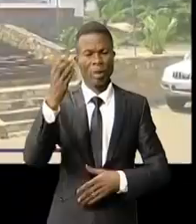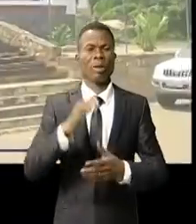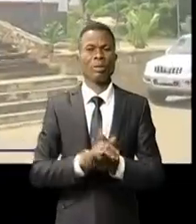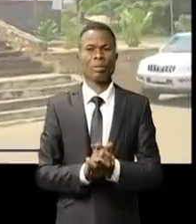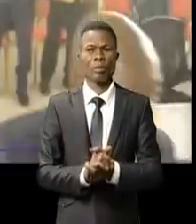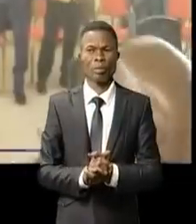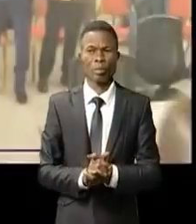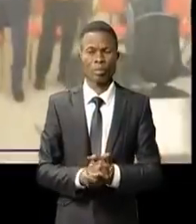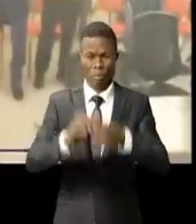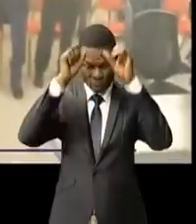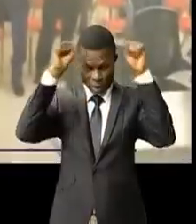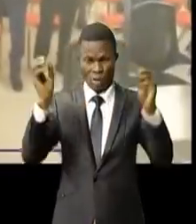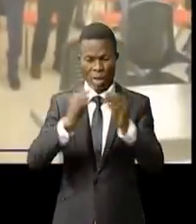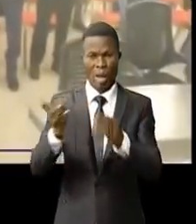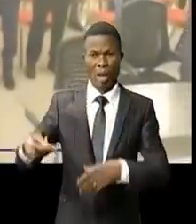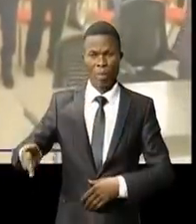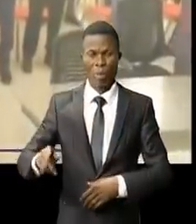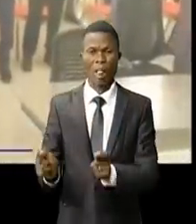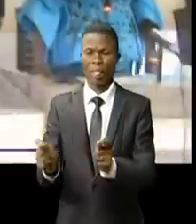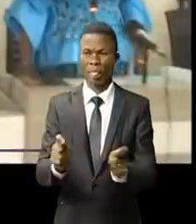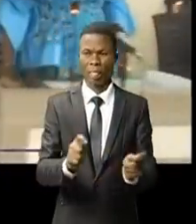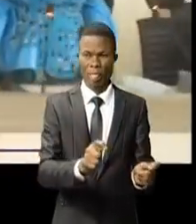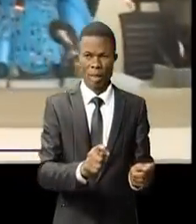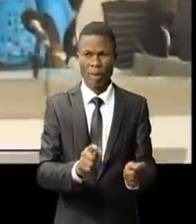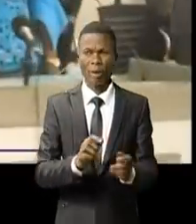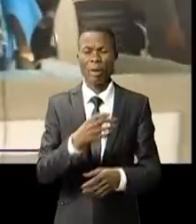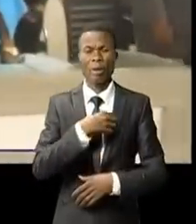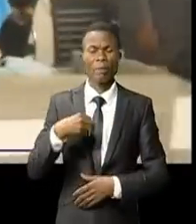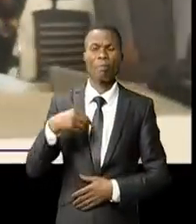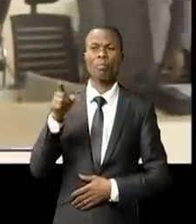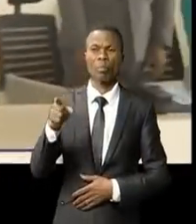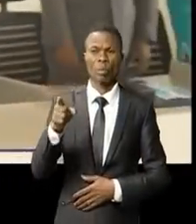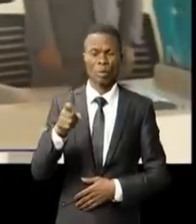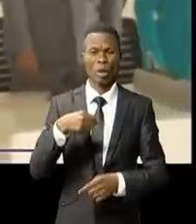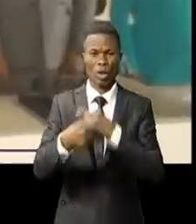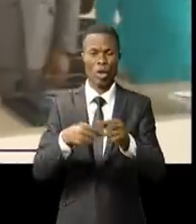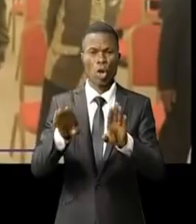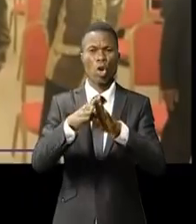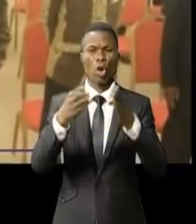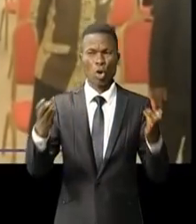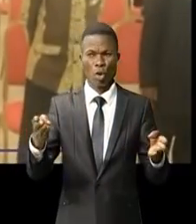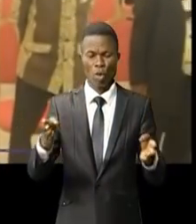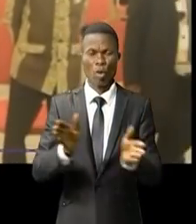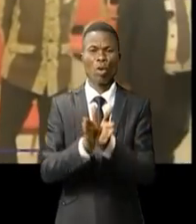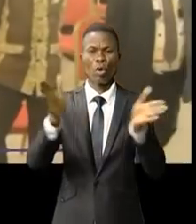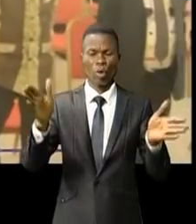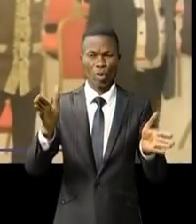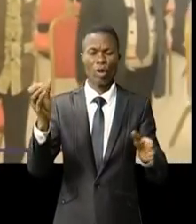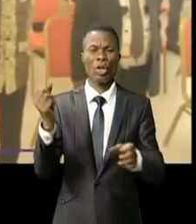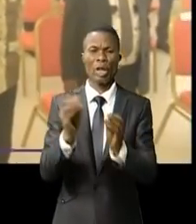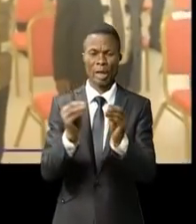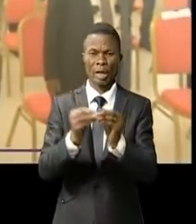La présidente de l'Assemblée provinciale du Tanganyika, Virginie Kulunimba, a procédé à l'ouverture officielle de la session ordinaire